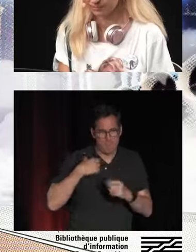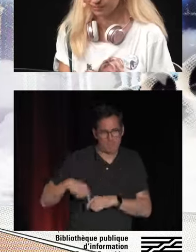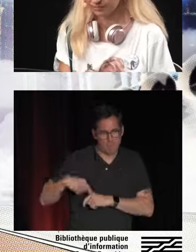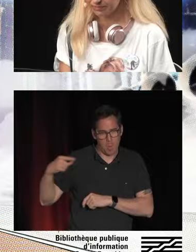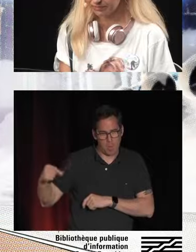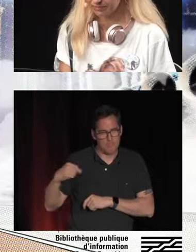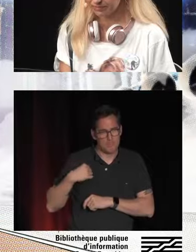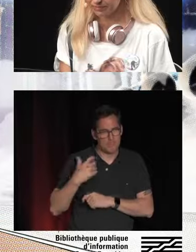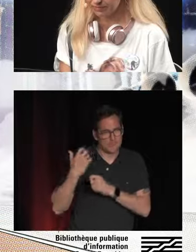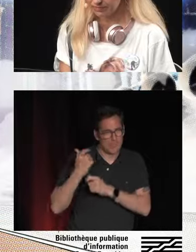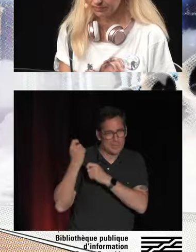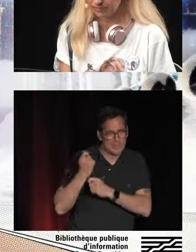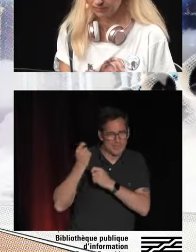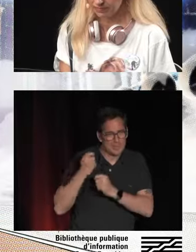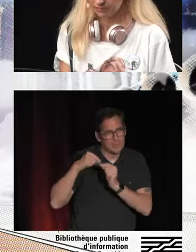tout.